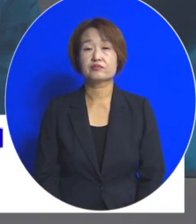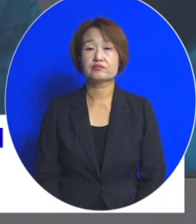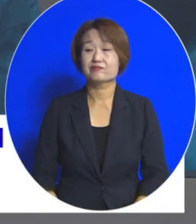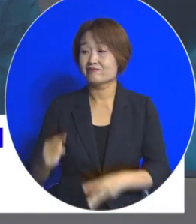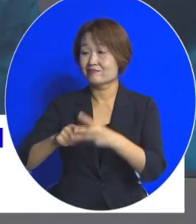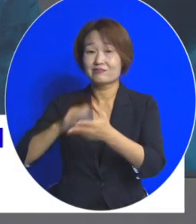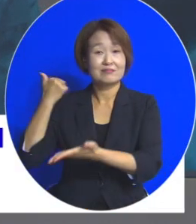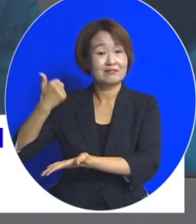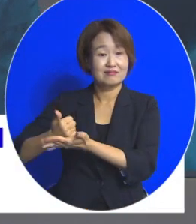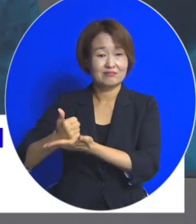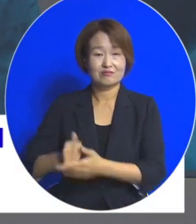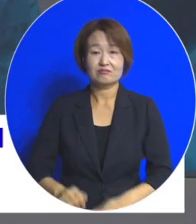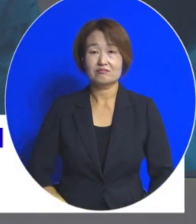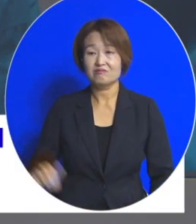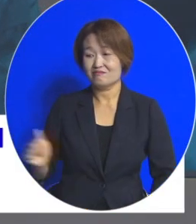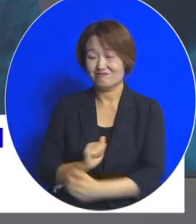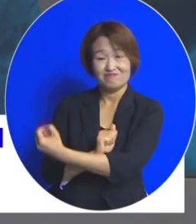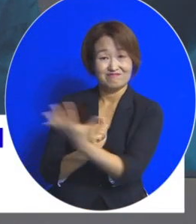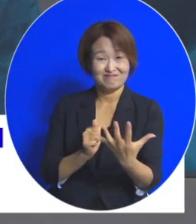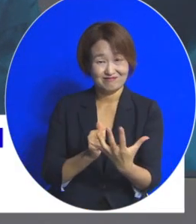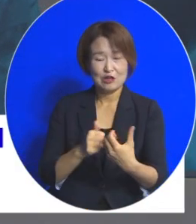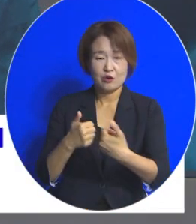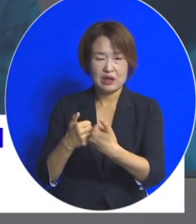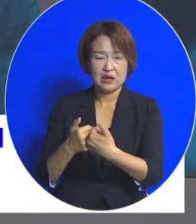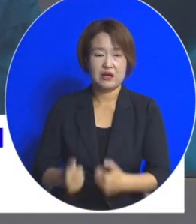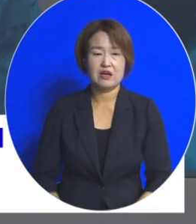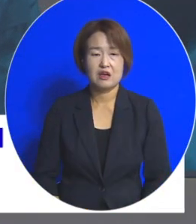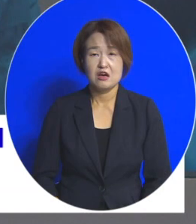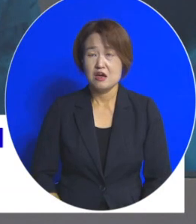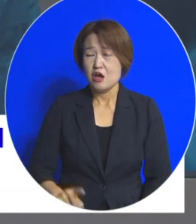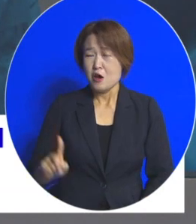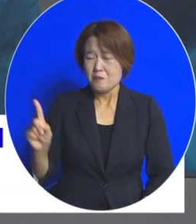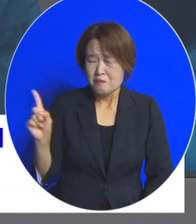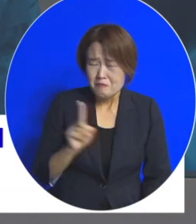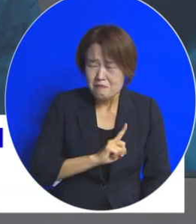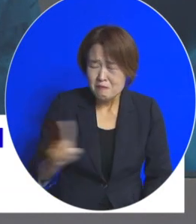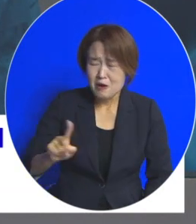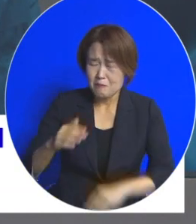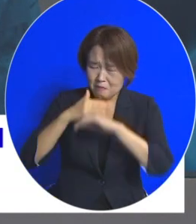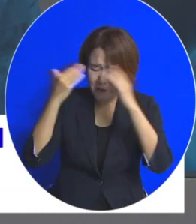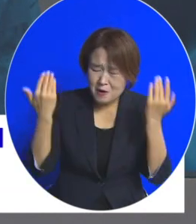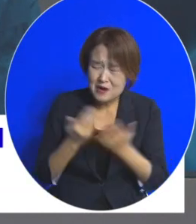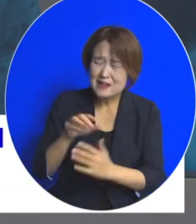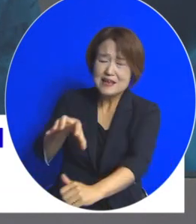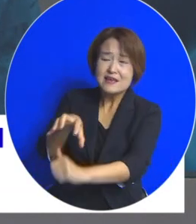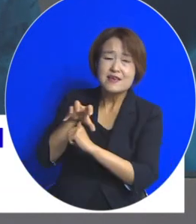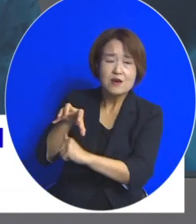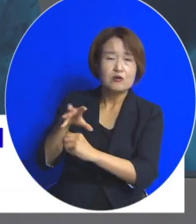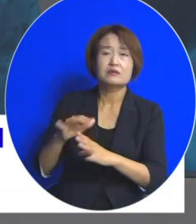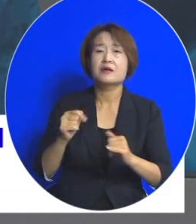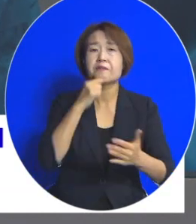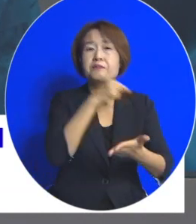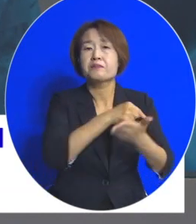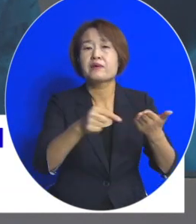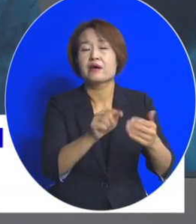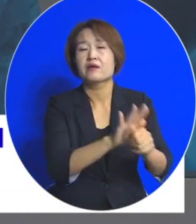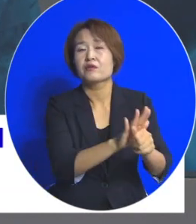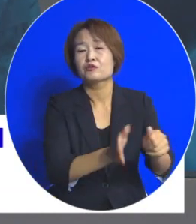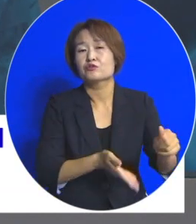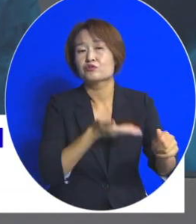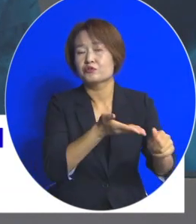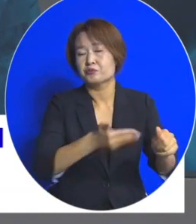대통령이 국무회의를 주재한 자리에서 가용한 모든 자원을 동원된 수혜 복구와 구조작업의 임해야 한다고